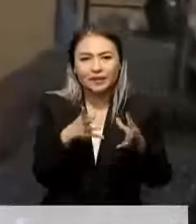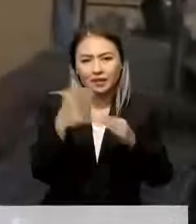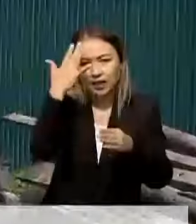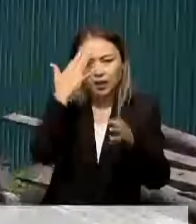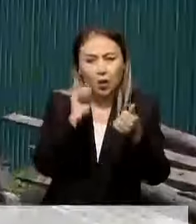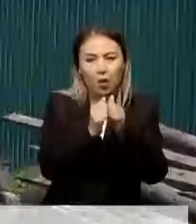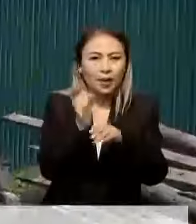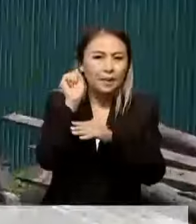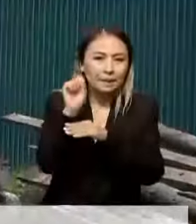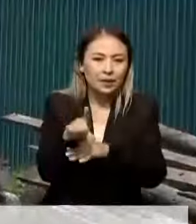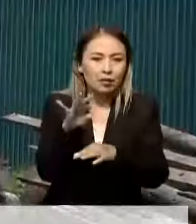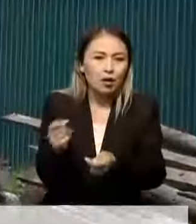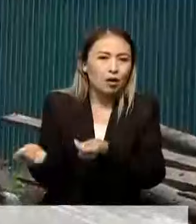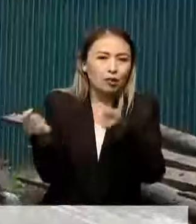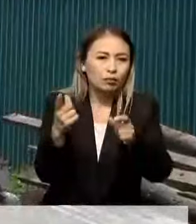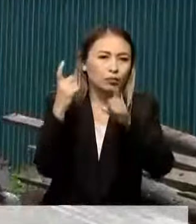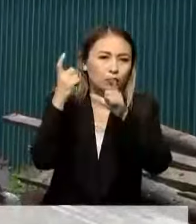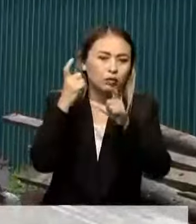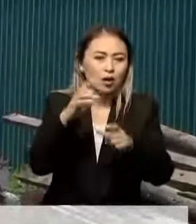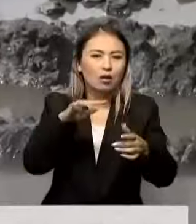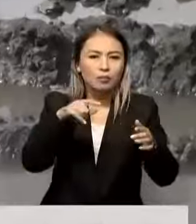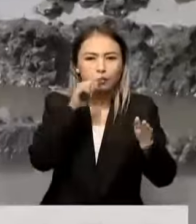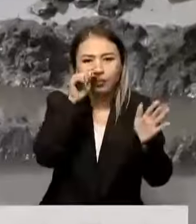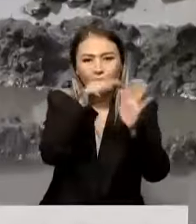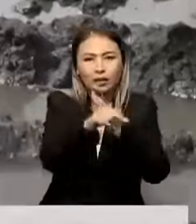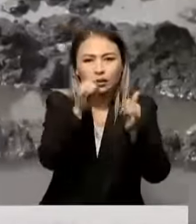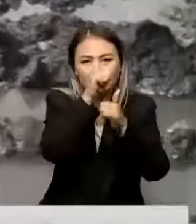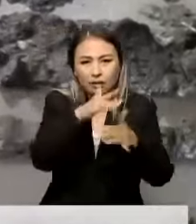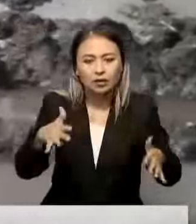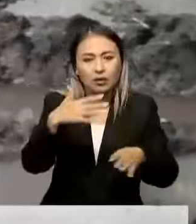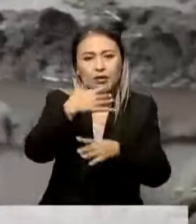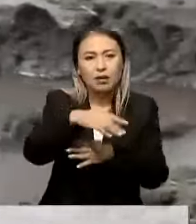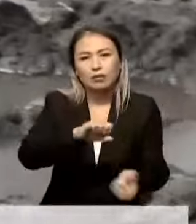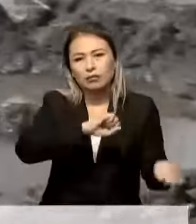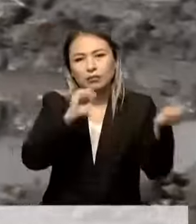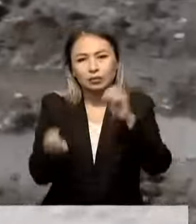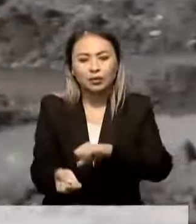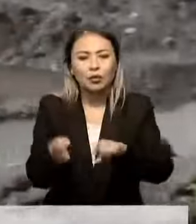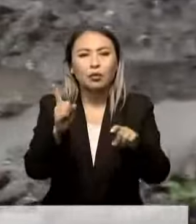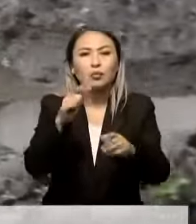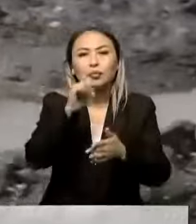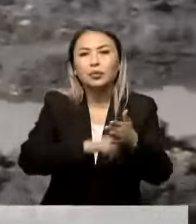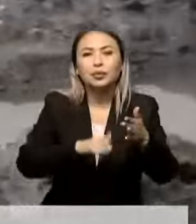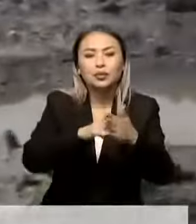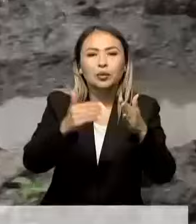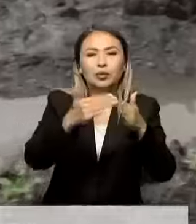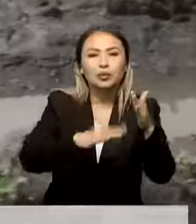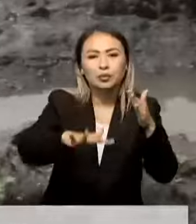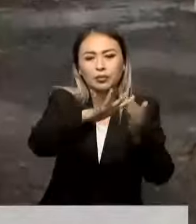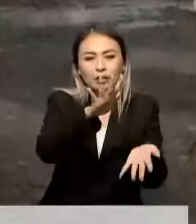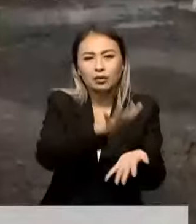тапсырыс берген, бірақ артып әкелген жүк көлігі ауласына кіре алмай, сыртқа төгуге мәжбүр болды. Өйткені үйдің маңы